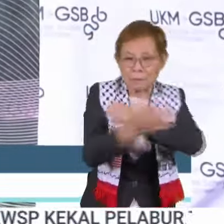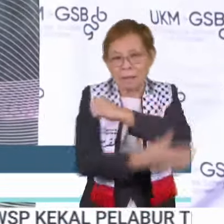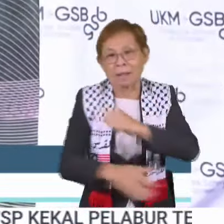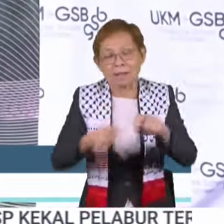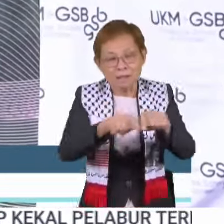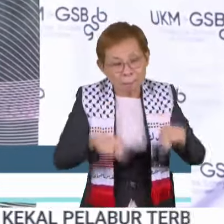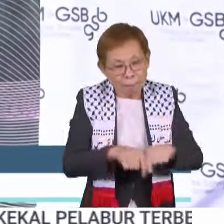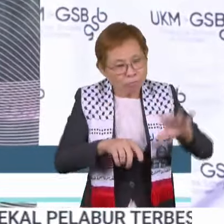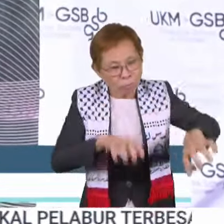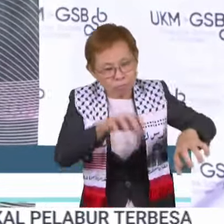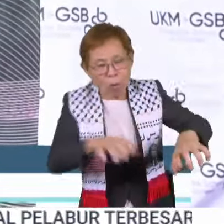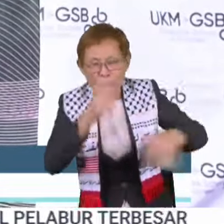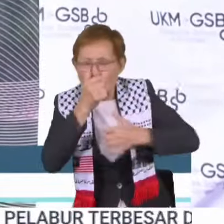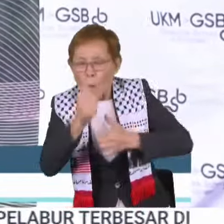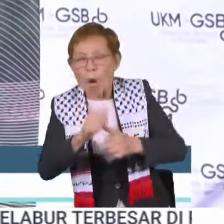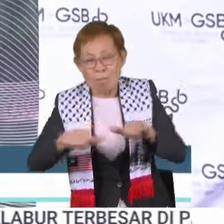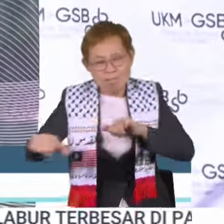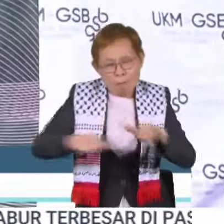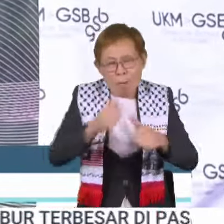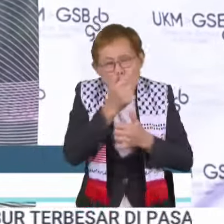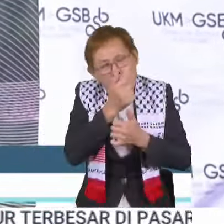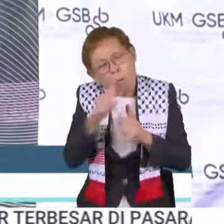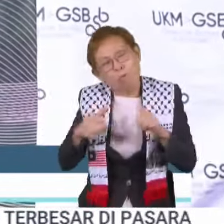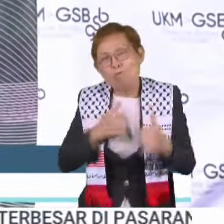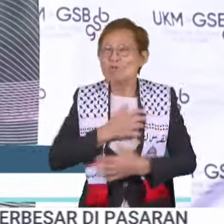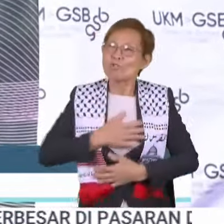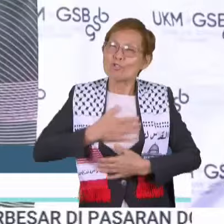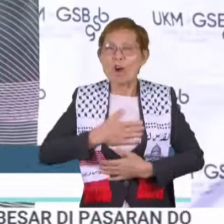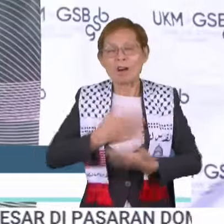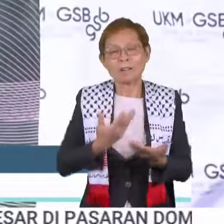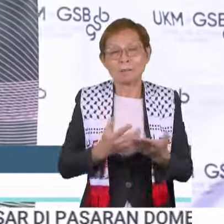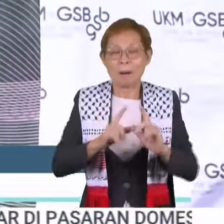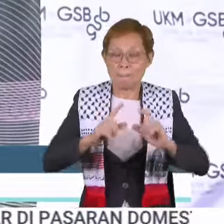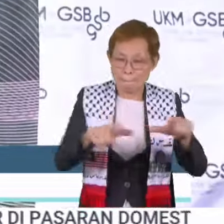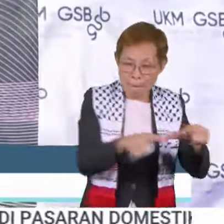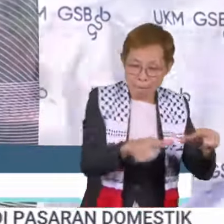tempat-tempat menarik dan Men